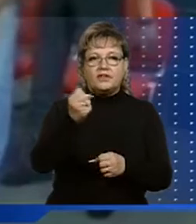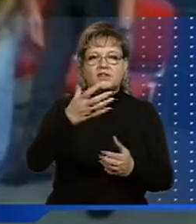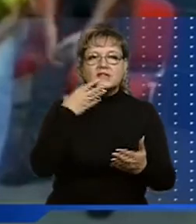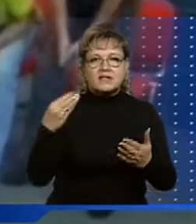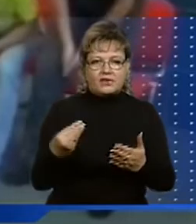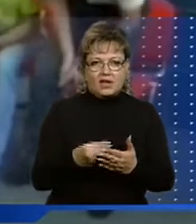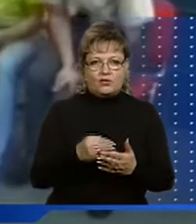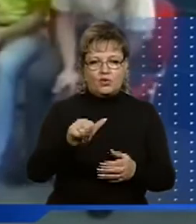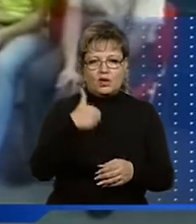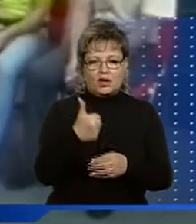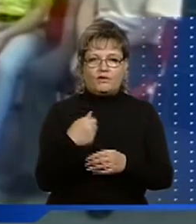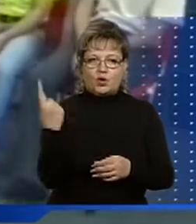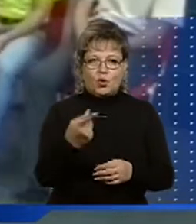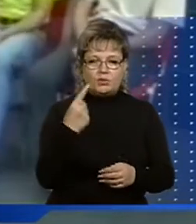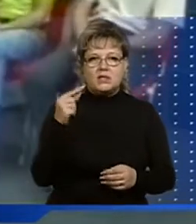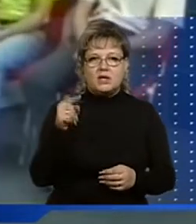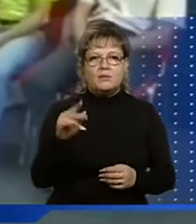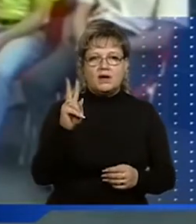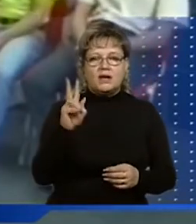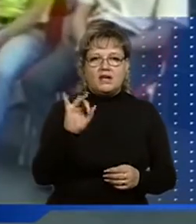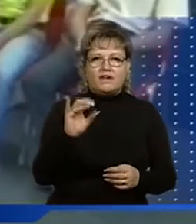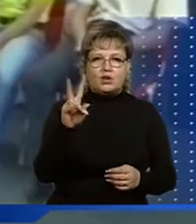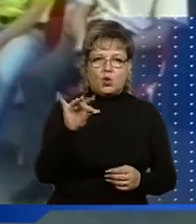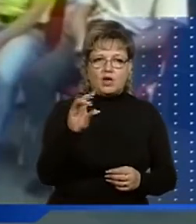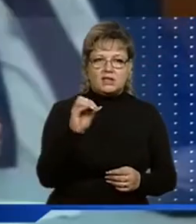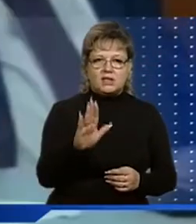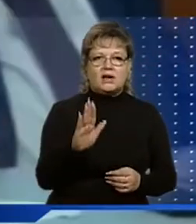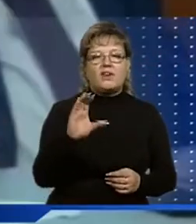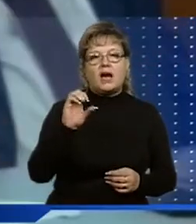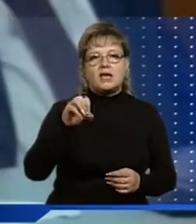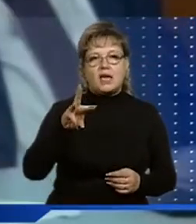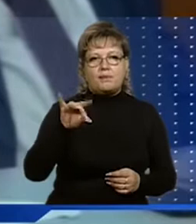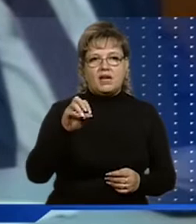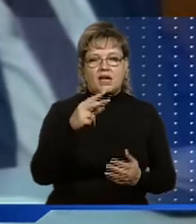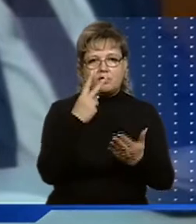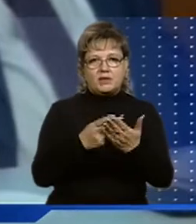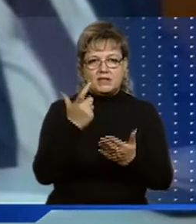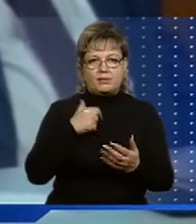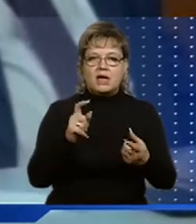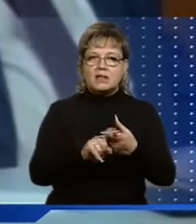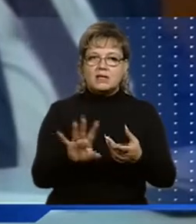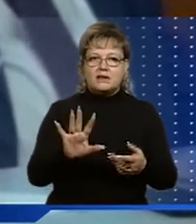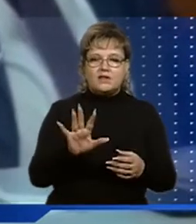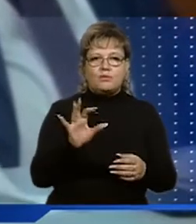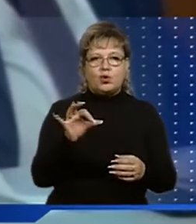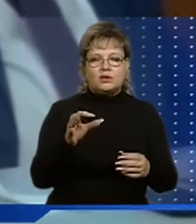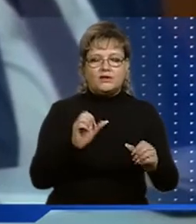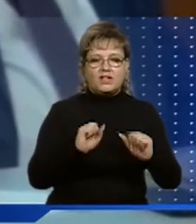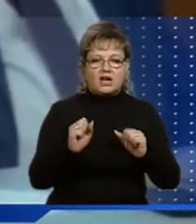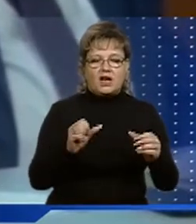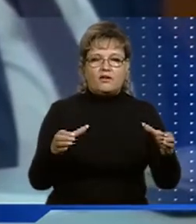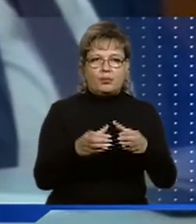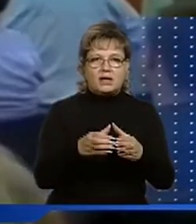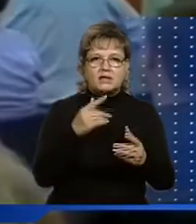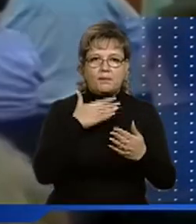своего кандидата на пост главы области. Им стал Иван Колесников. АСР Михаил Емельянов проявил себя как независимый от федерального